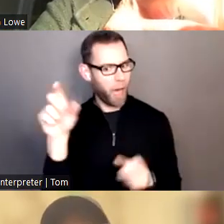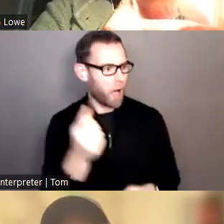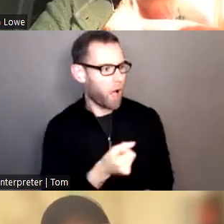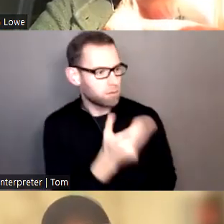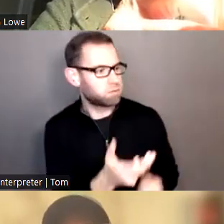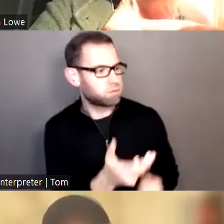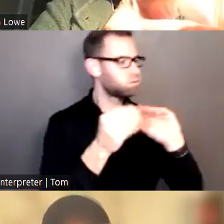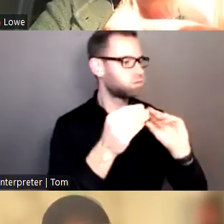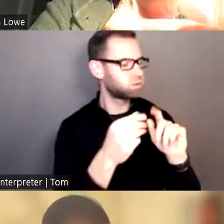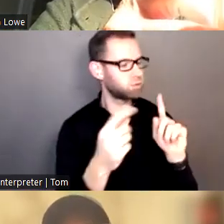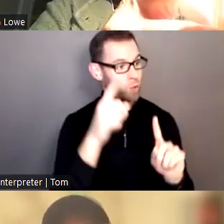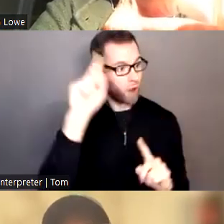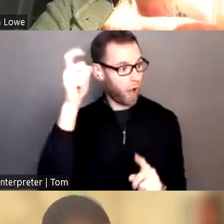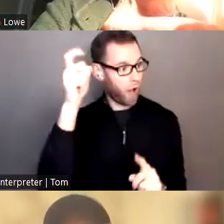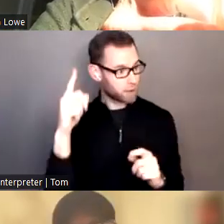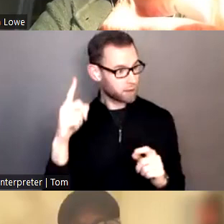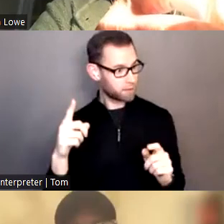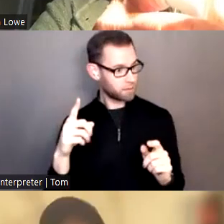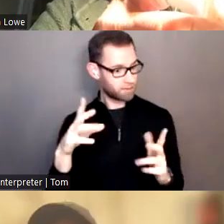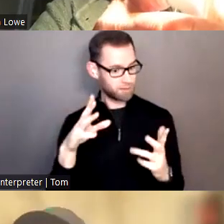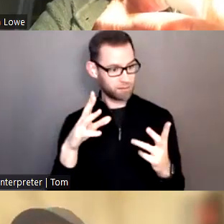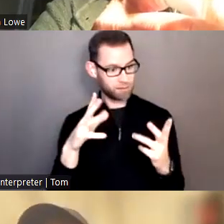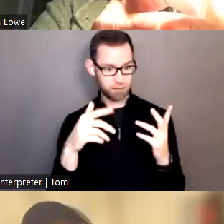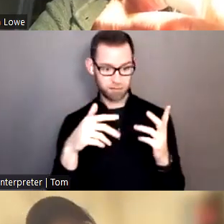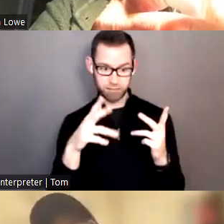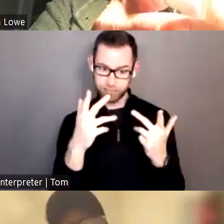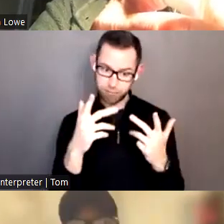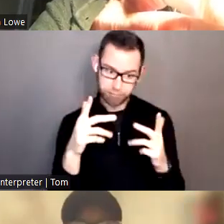d'exprimer les sentiments après